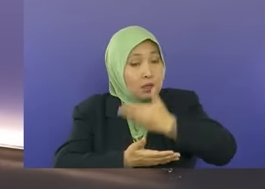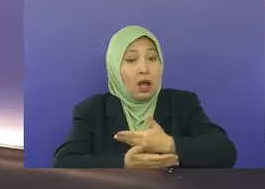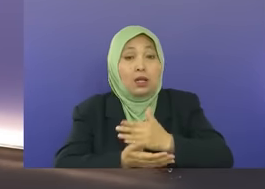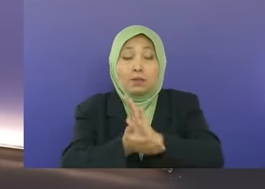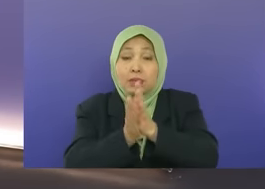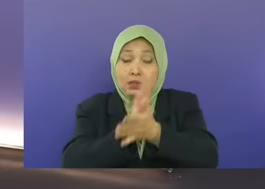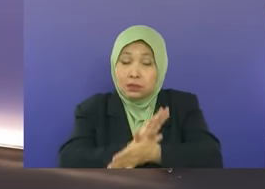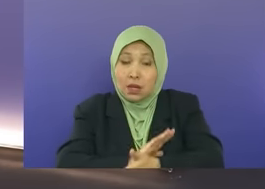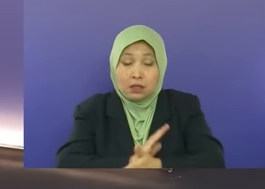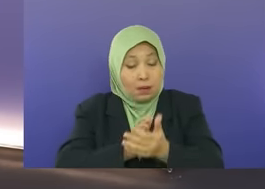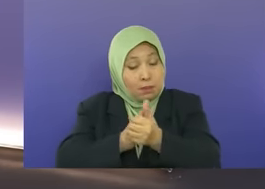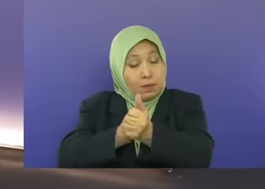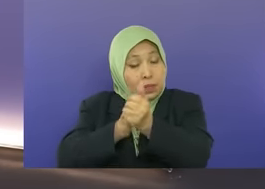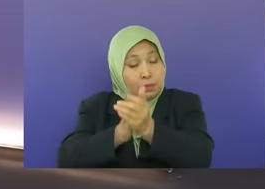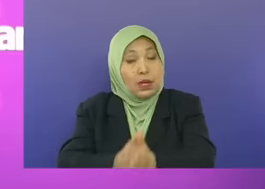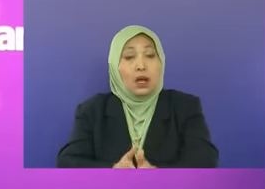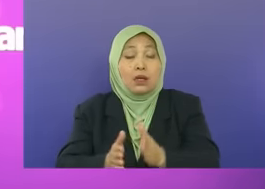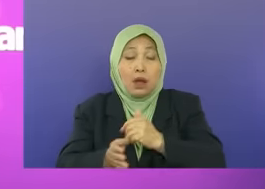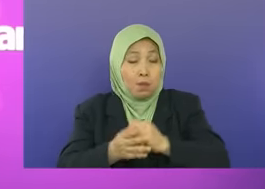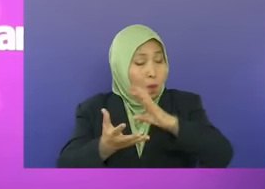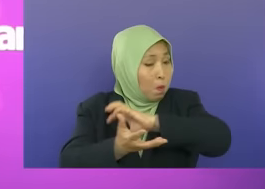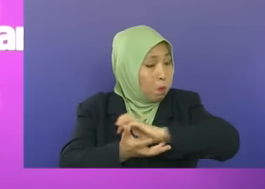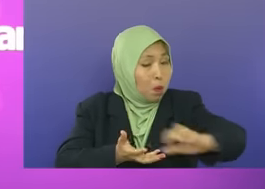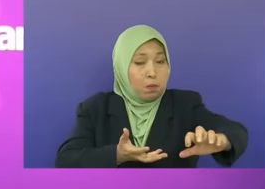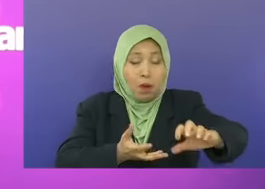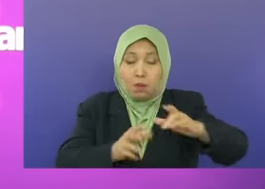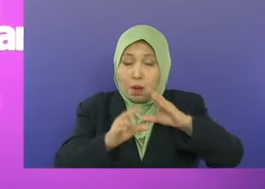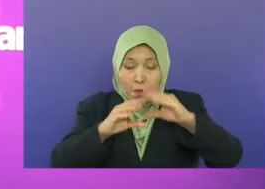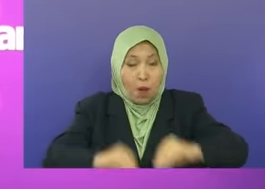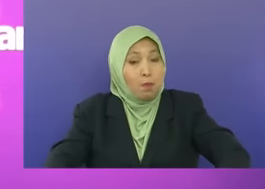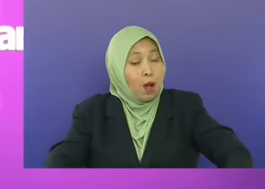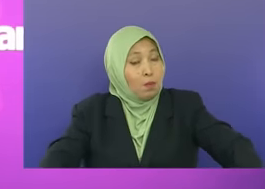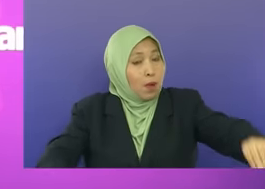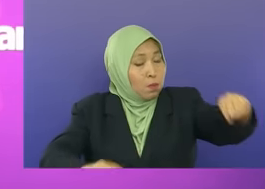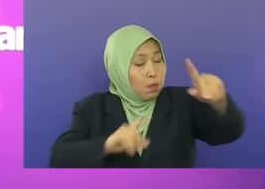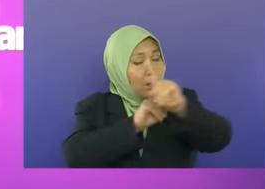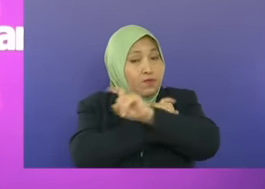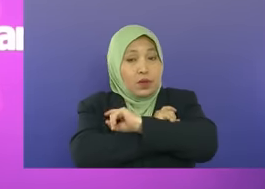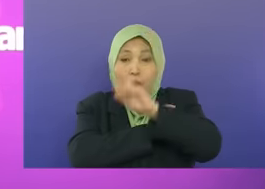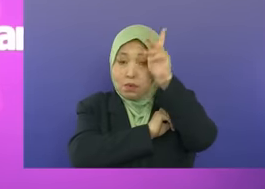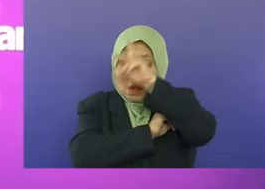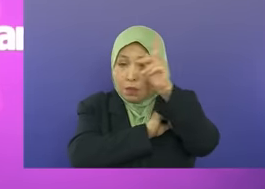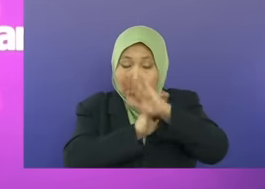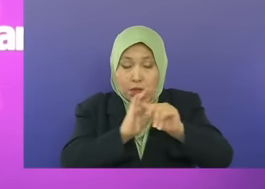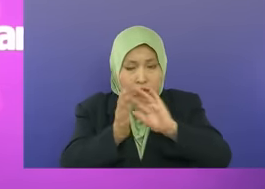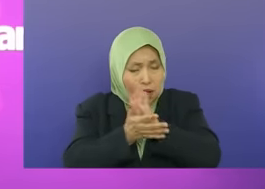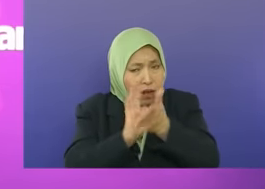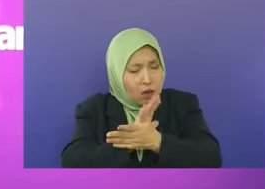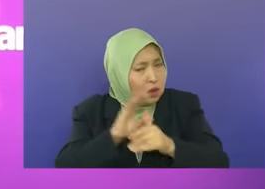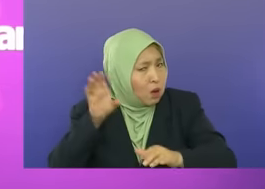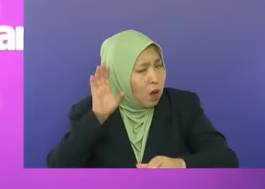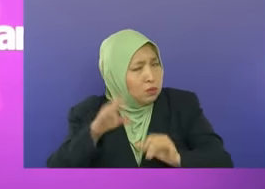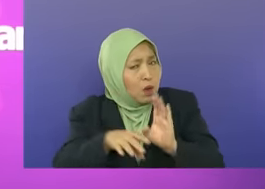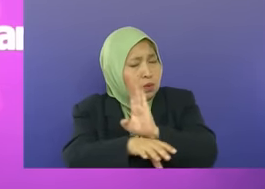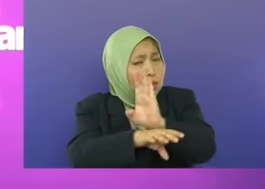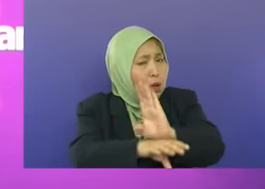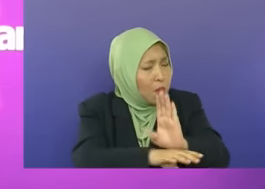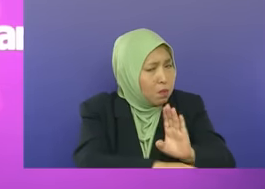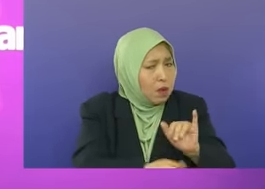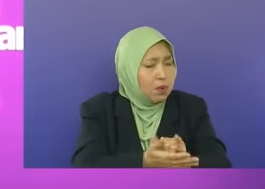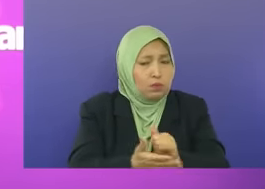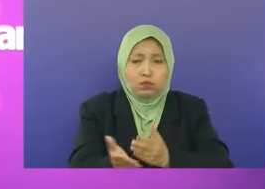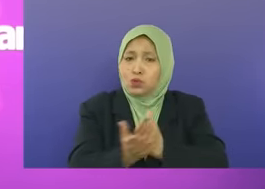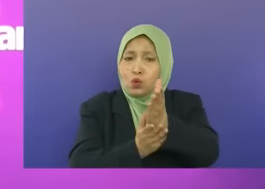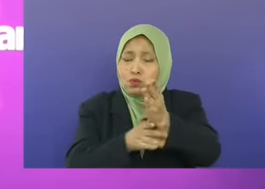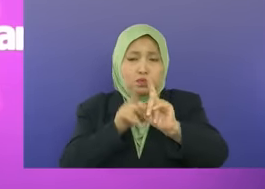jadi pemimpin dan akan memusnahkan kerajaan Firaun dengar saja Firaun tentang telikan ataupun takwil mimpi tersebut terus